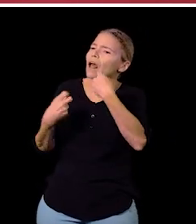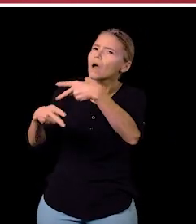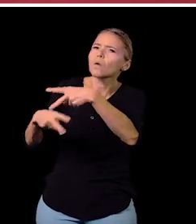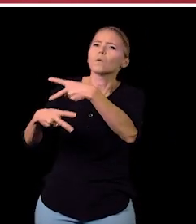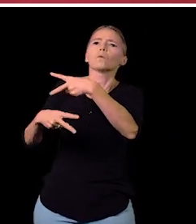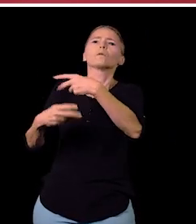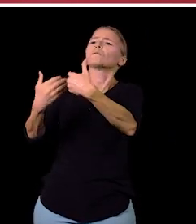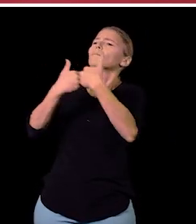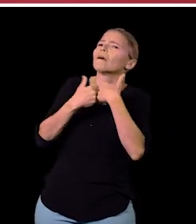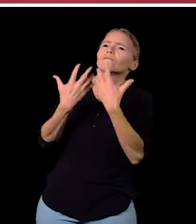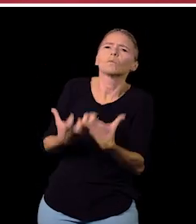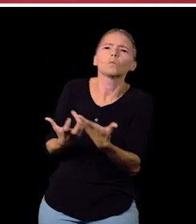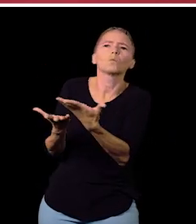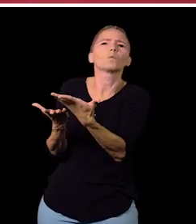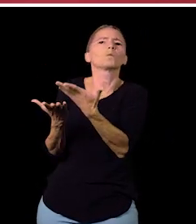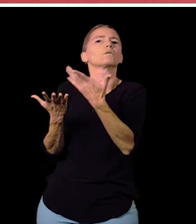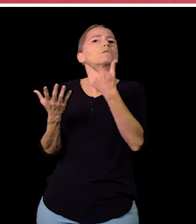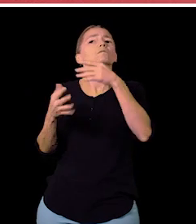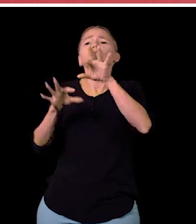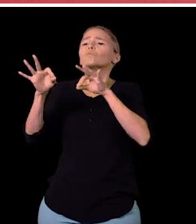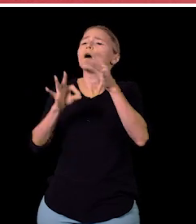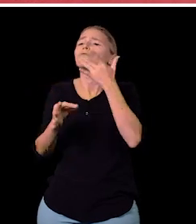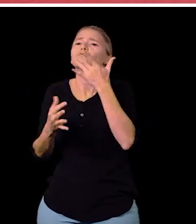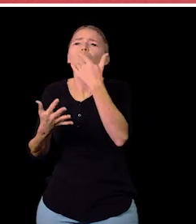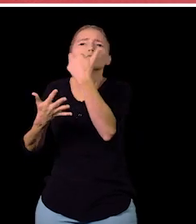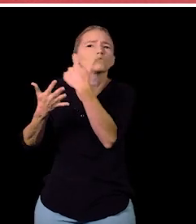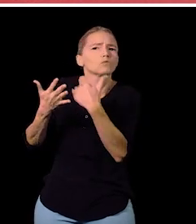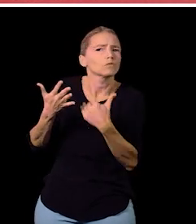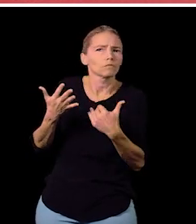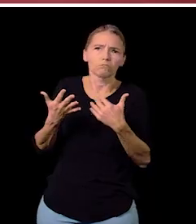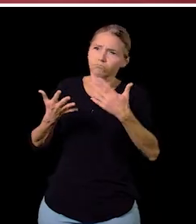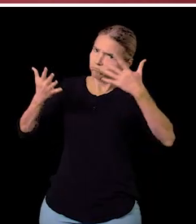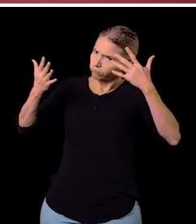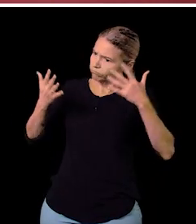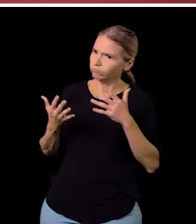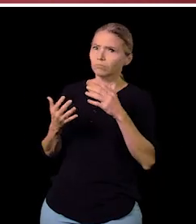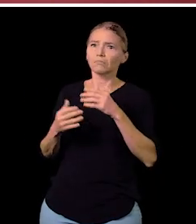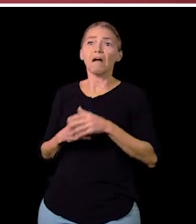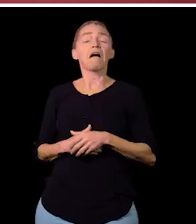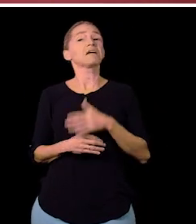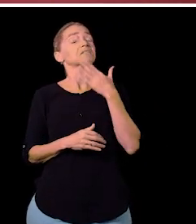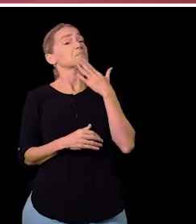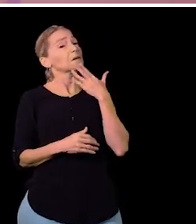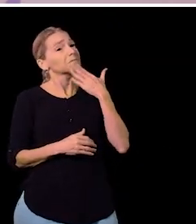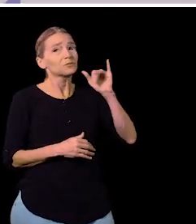Donc, faire appel à eux, c'est vraiment un bon coup de pouce. Merci, Josée. Ça fait plaisir.